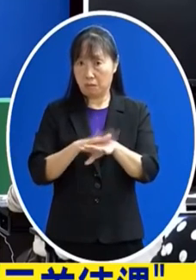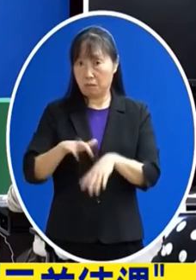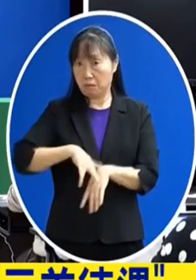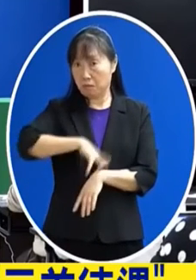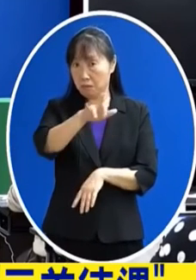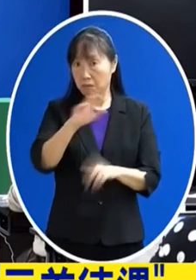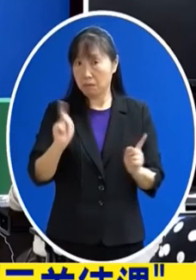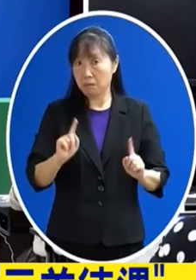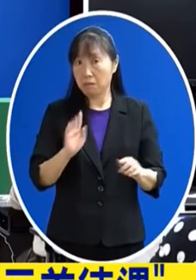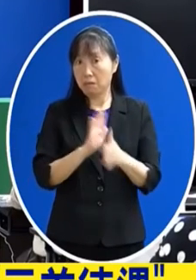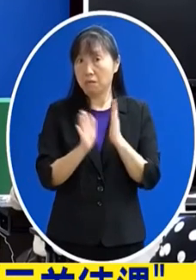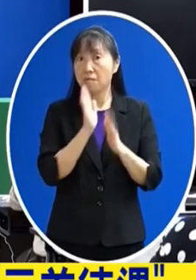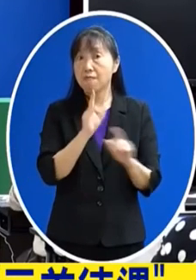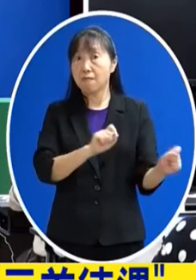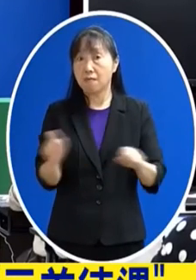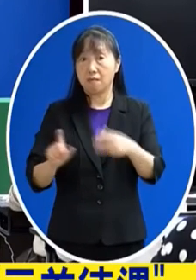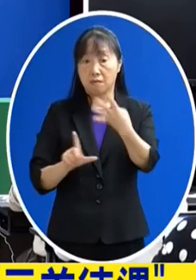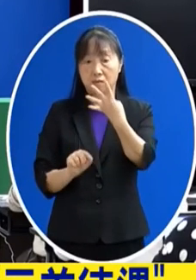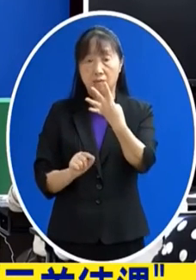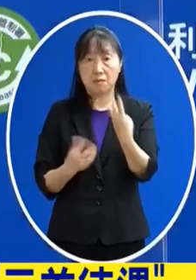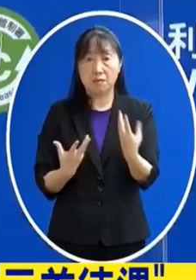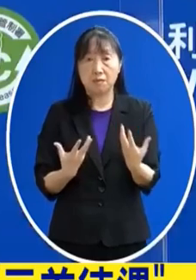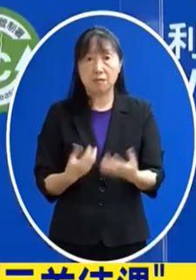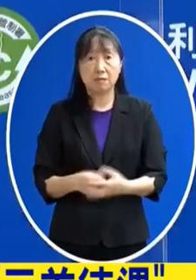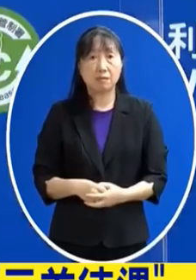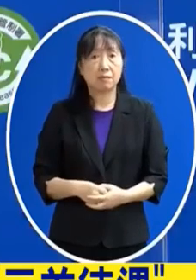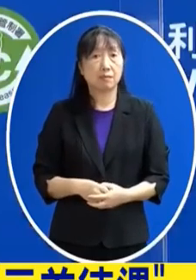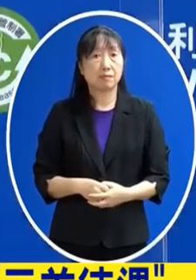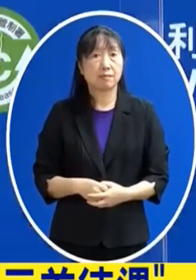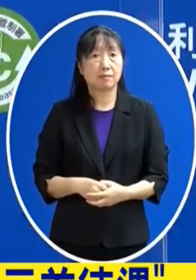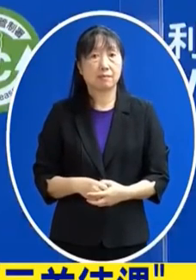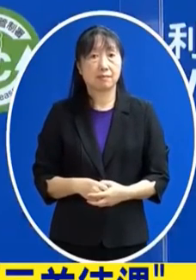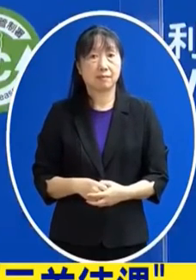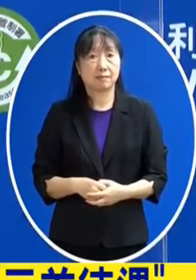或者是下个月才有机会呢？谢谢。